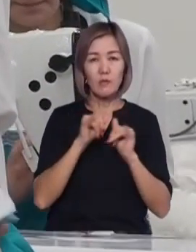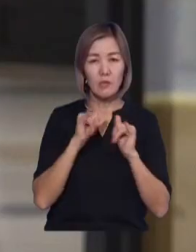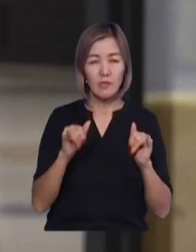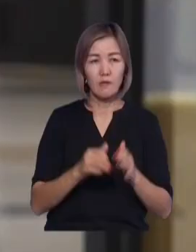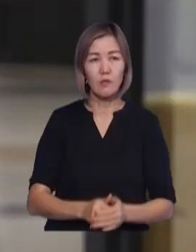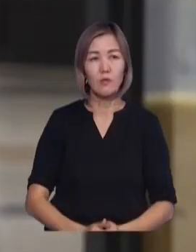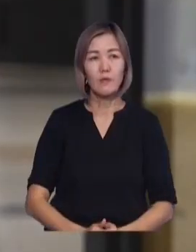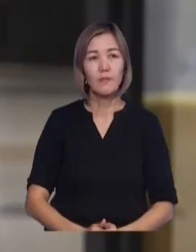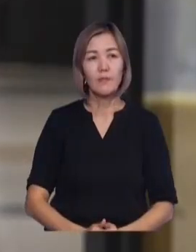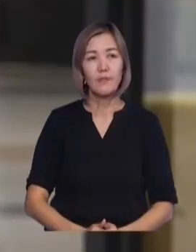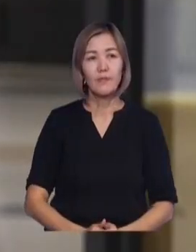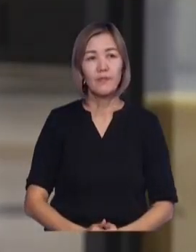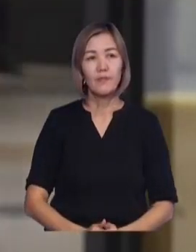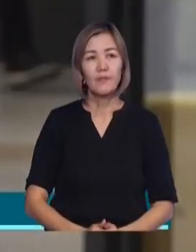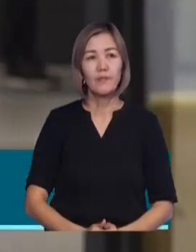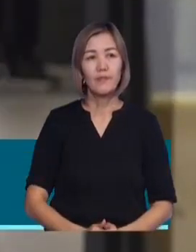развитию.